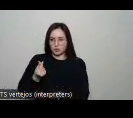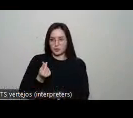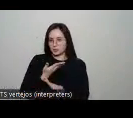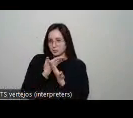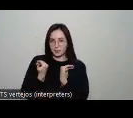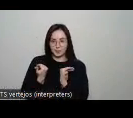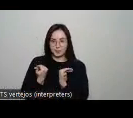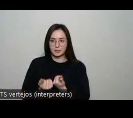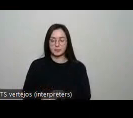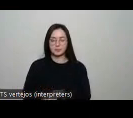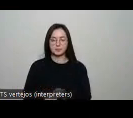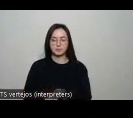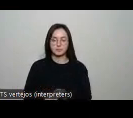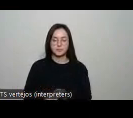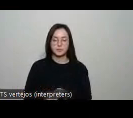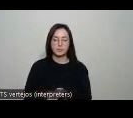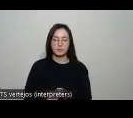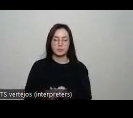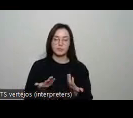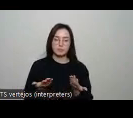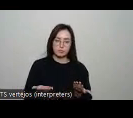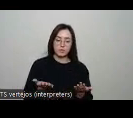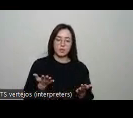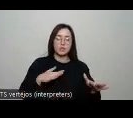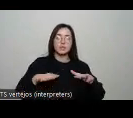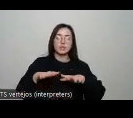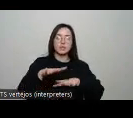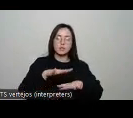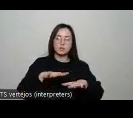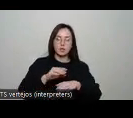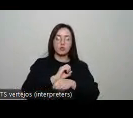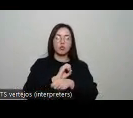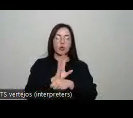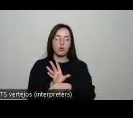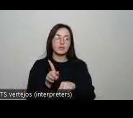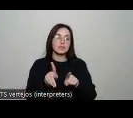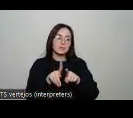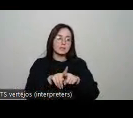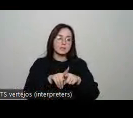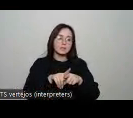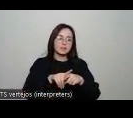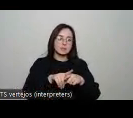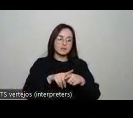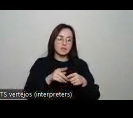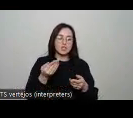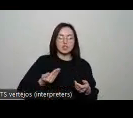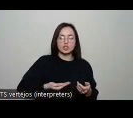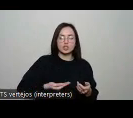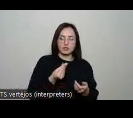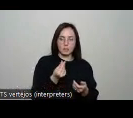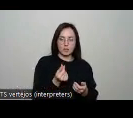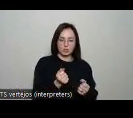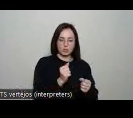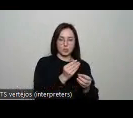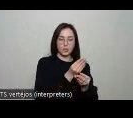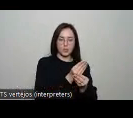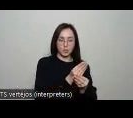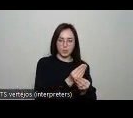anksčiau. Na, beje, dar tokios situacijos kaip COVID sustiprina grynų pinigų